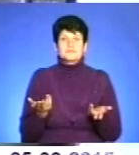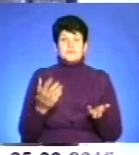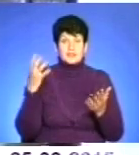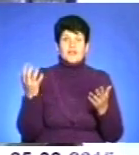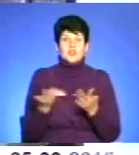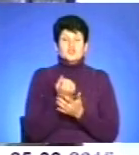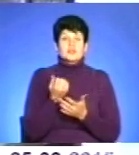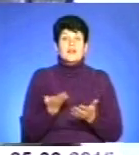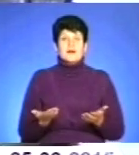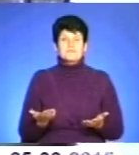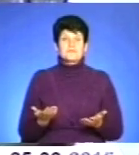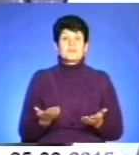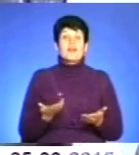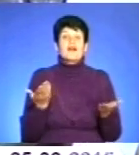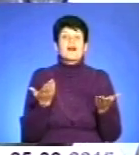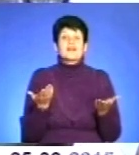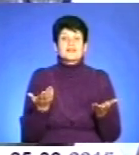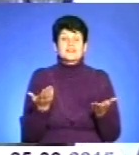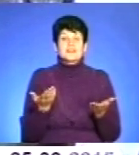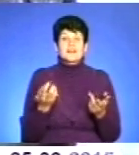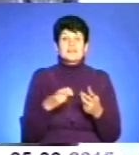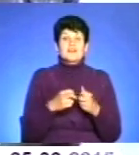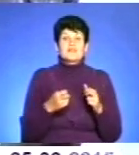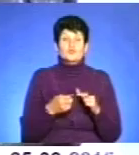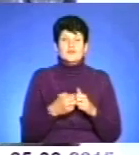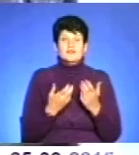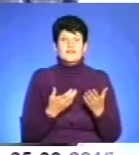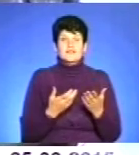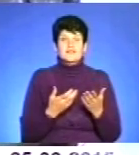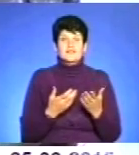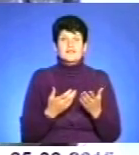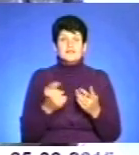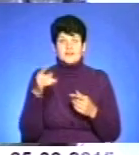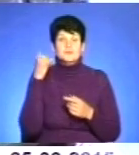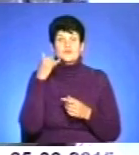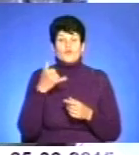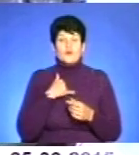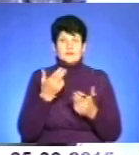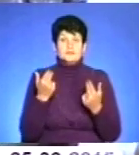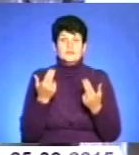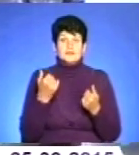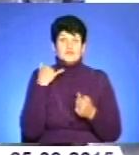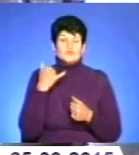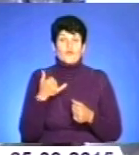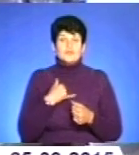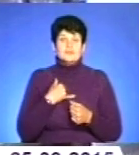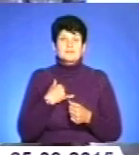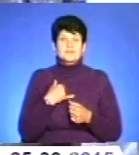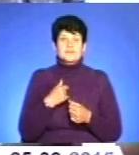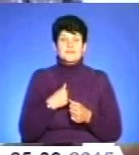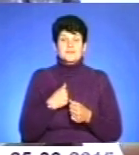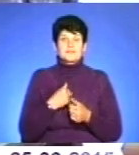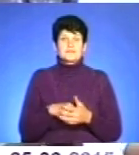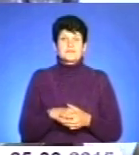знайшла. А він каже, а де він? Я говорю, Франківщині. Він каже, а він до тебе дзвонить? Я кажу, так, дзвонить до